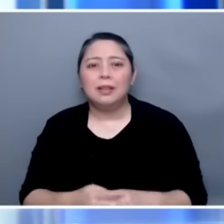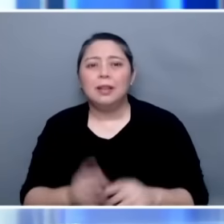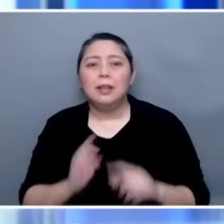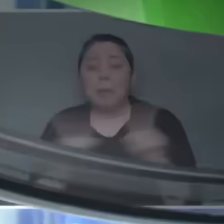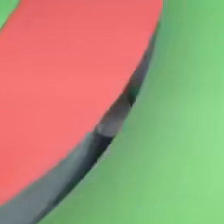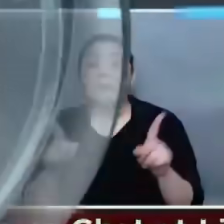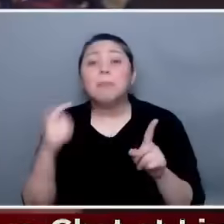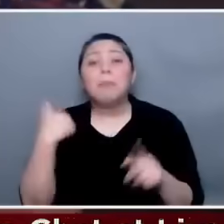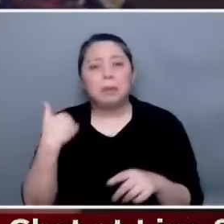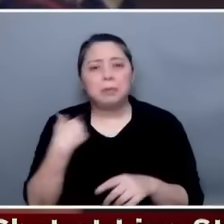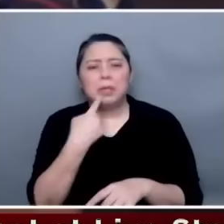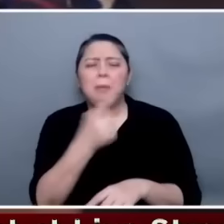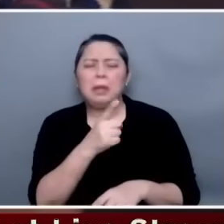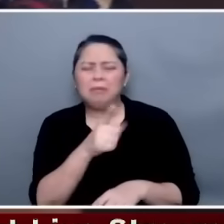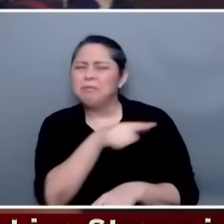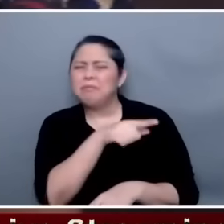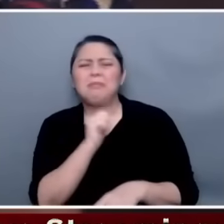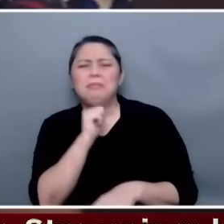Bawa.